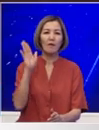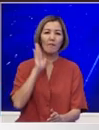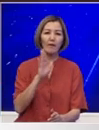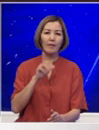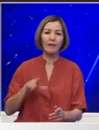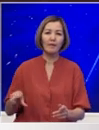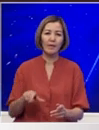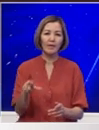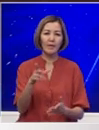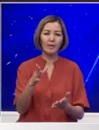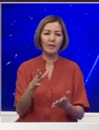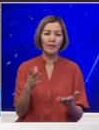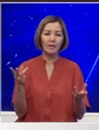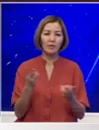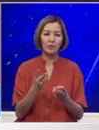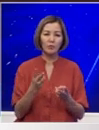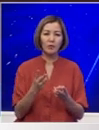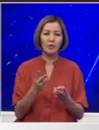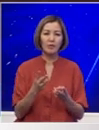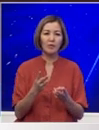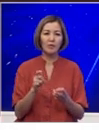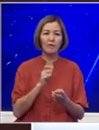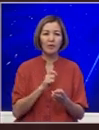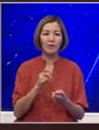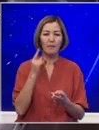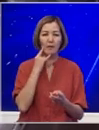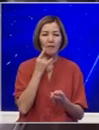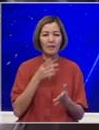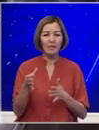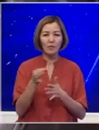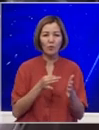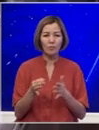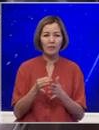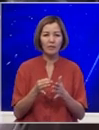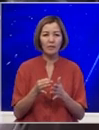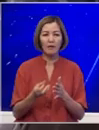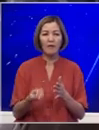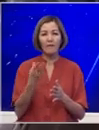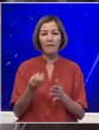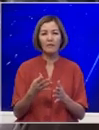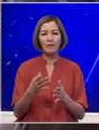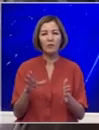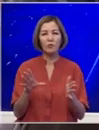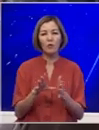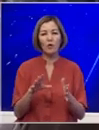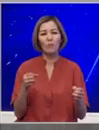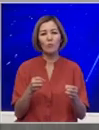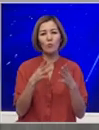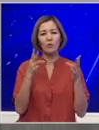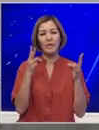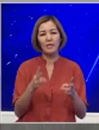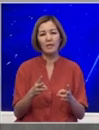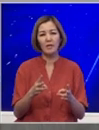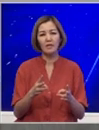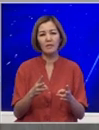ету мәселесін пысықтау қажет. В минувший выходной в Павлодарской области купавшегося в фонтане ребенка ударило током. Разумеется, купание в